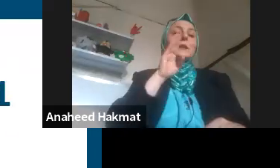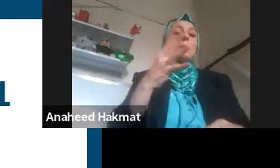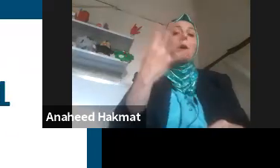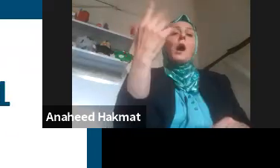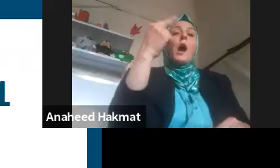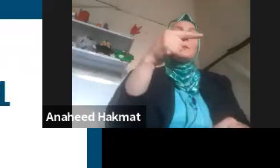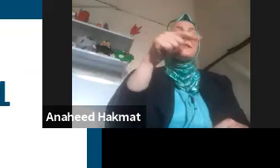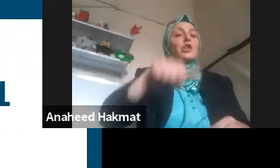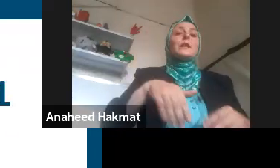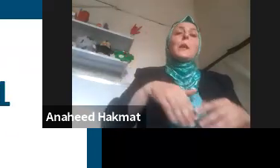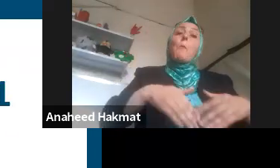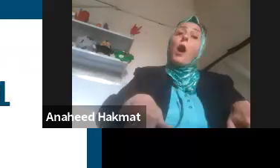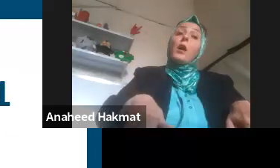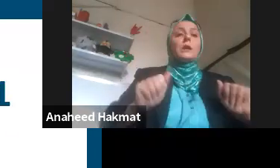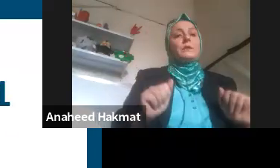إعاقة.